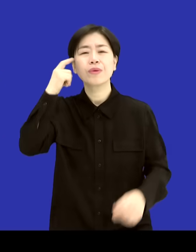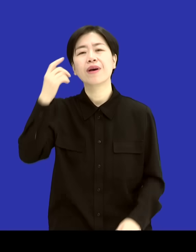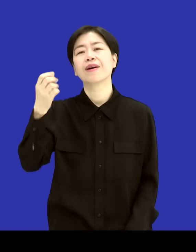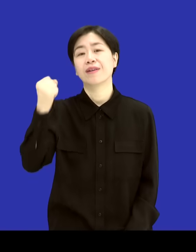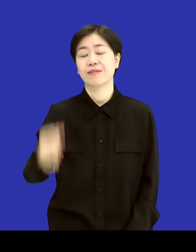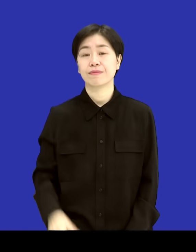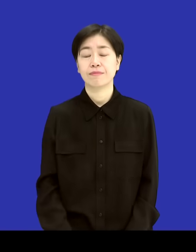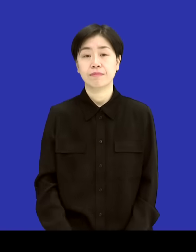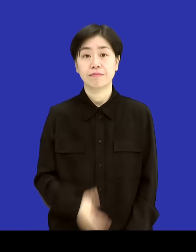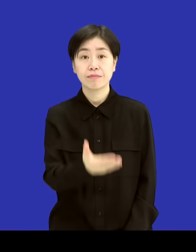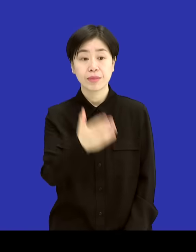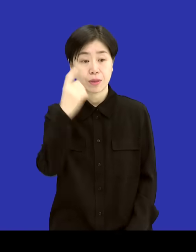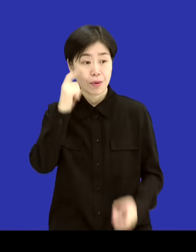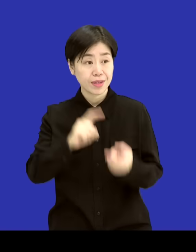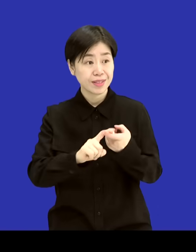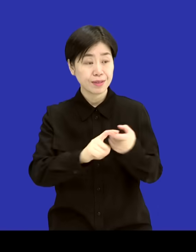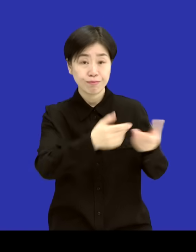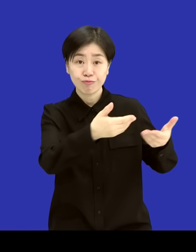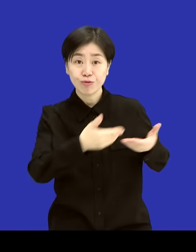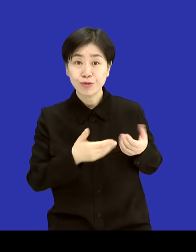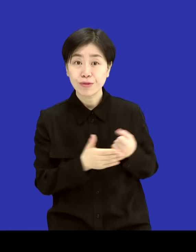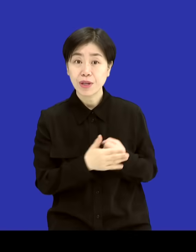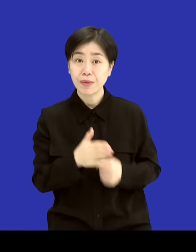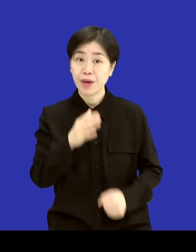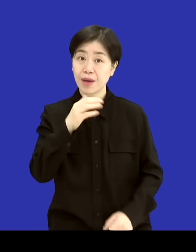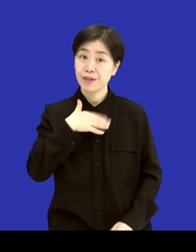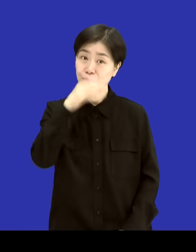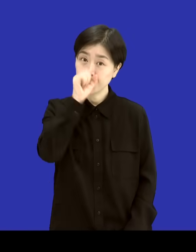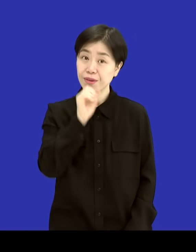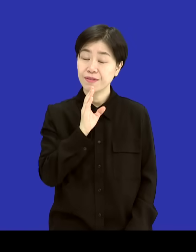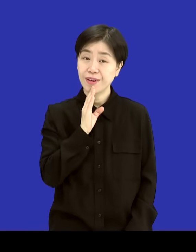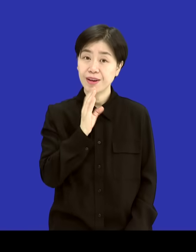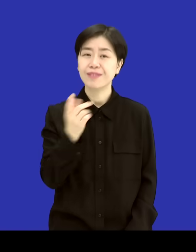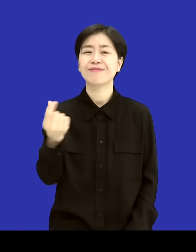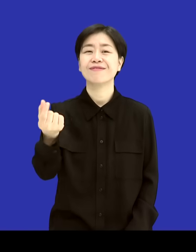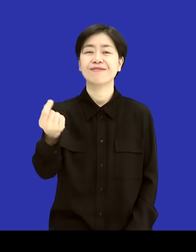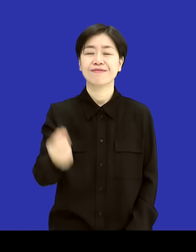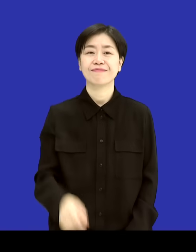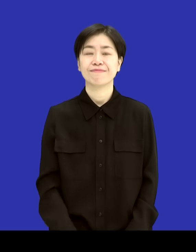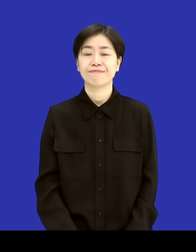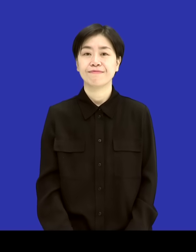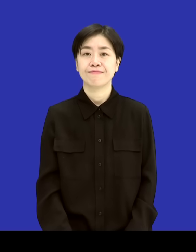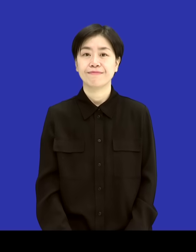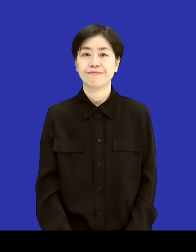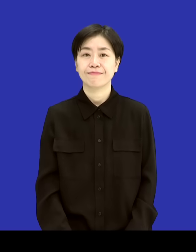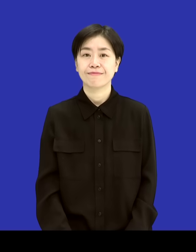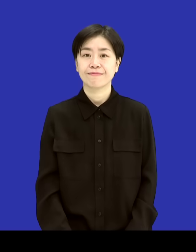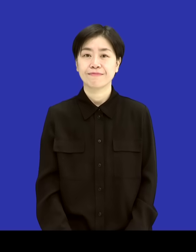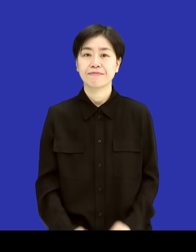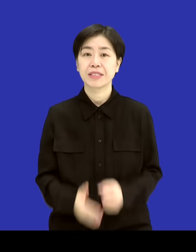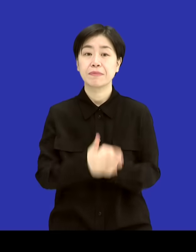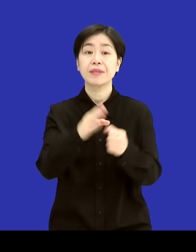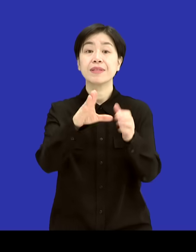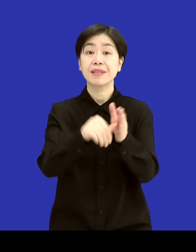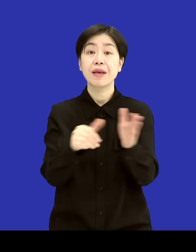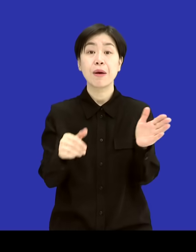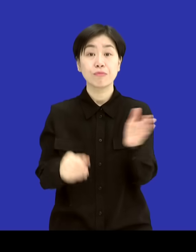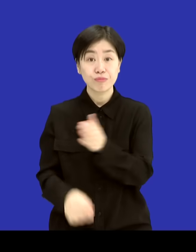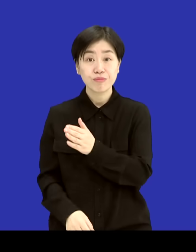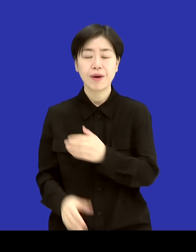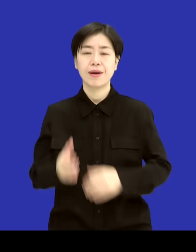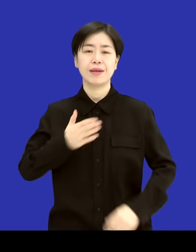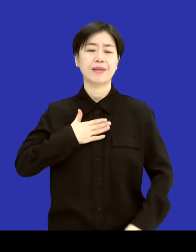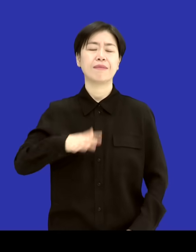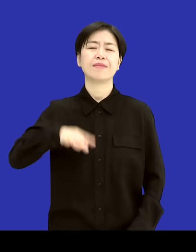맞아요. 네. 나에게 막 관심을 갖고 말을 걸어주고 막 물어보고 한다는 것 자체가 네, 맞아요. 그래서 그죠? 그때부터 좀